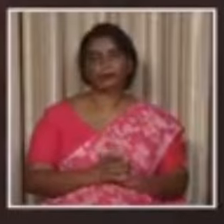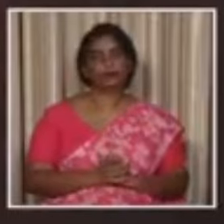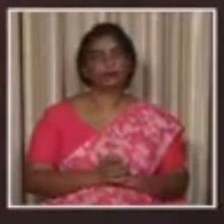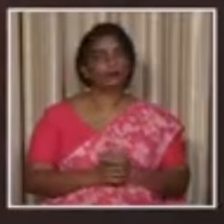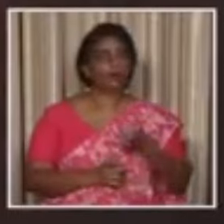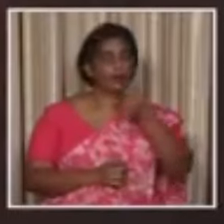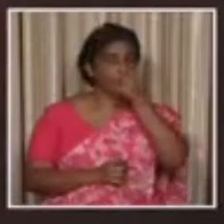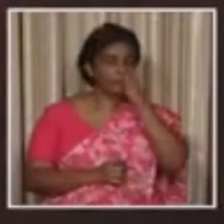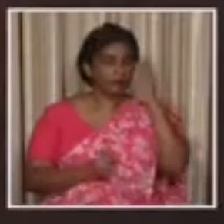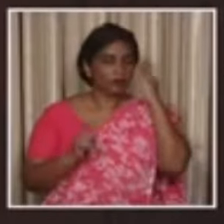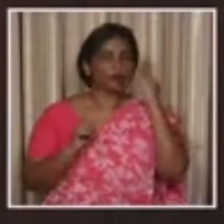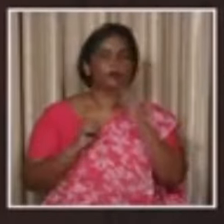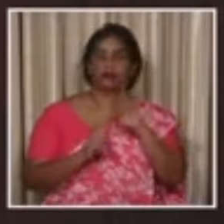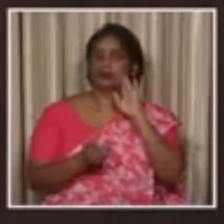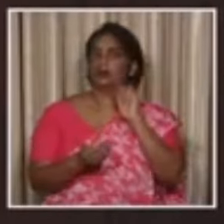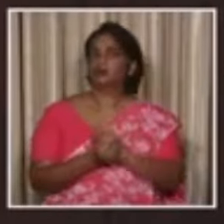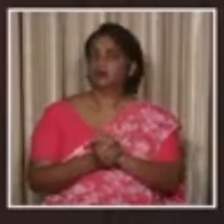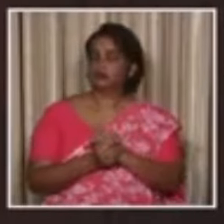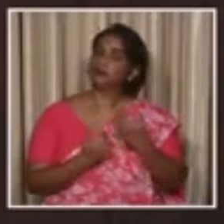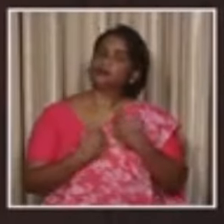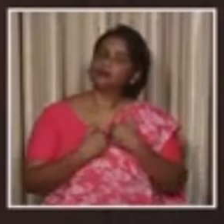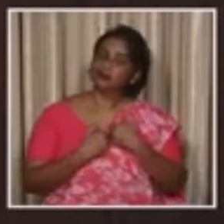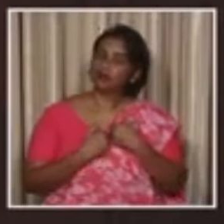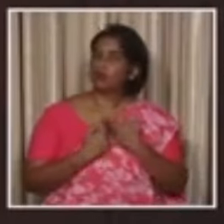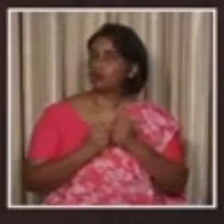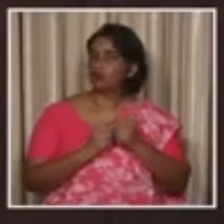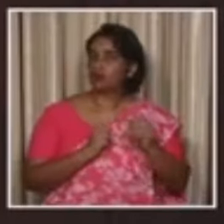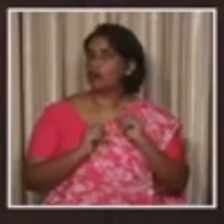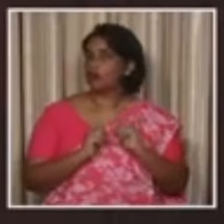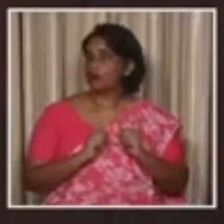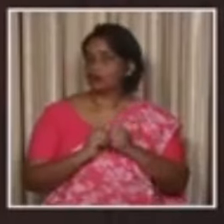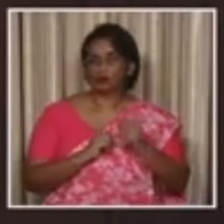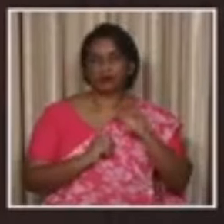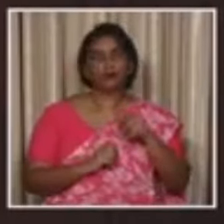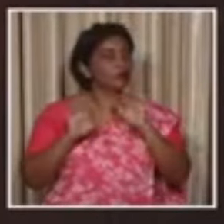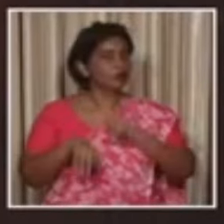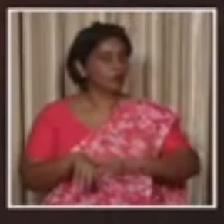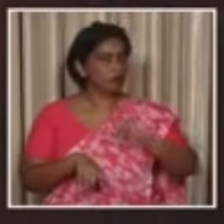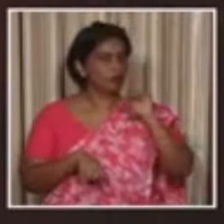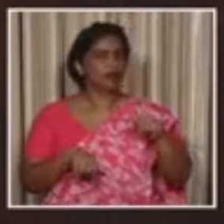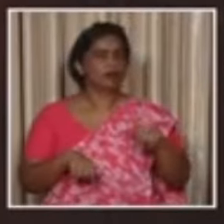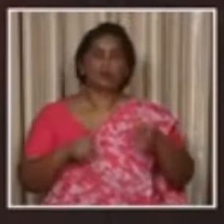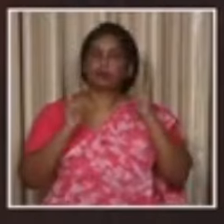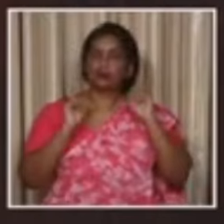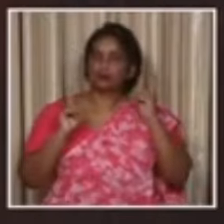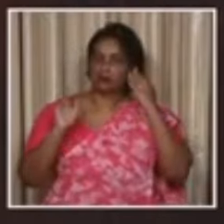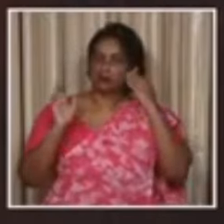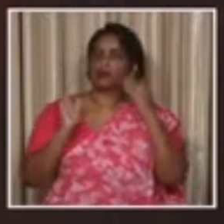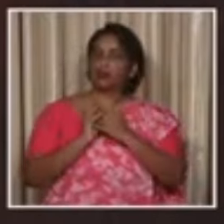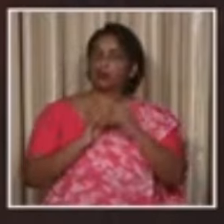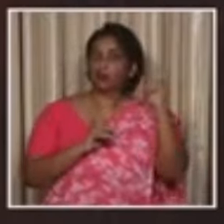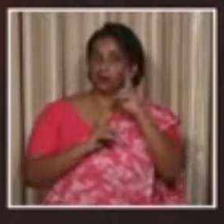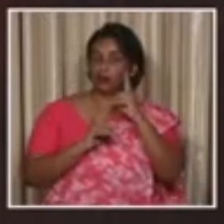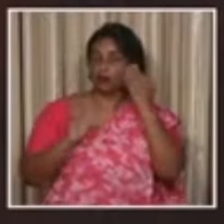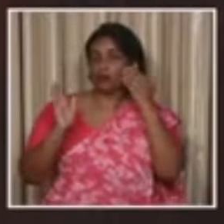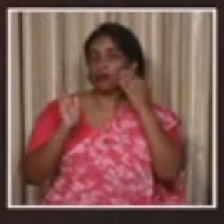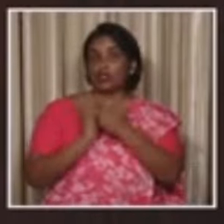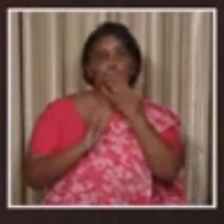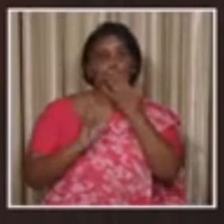දූෂණ සම්බන්ධයෙන් වෙන දේවල් ආරක්ෂා කර ගැනීමට අපි මොනාකාරයෙන් හෝ කටයුතු කළ යුතුයි කියන කාරණේ මතක් කරනවා. ක්‍රීඩකයෙක් මුල් අත්පොත් තියන්න